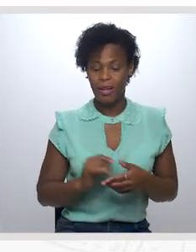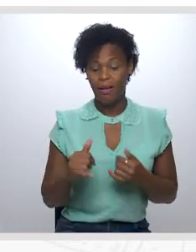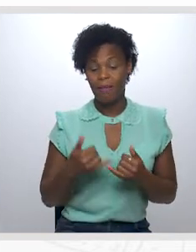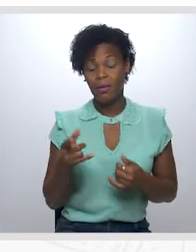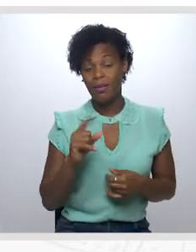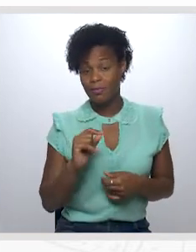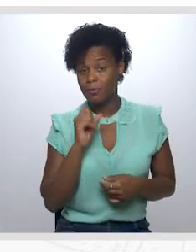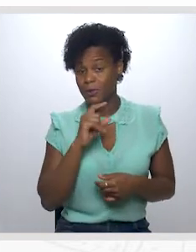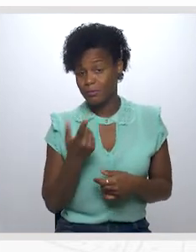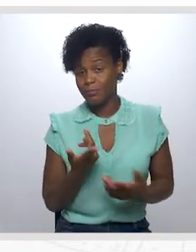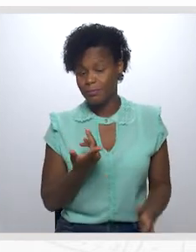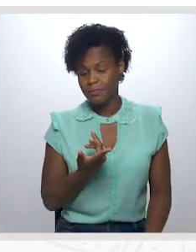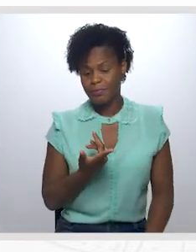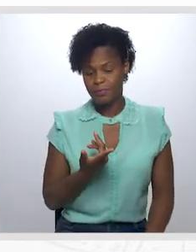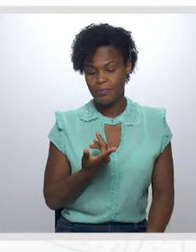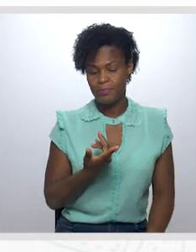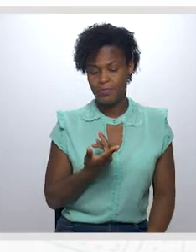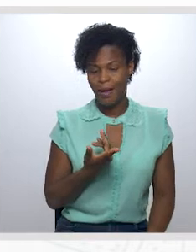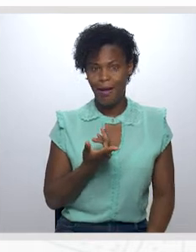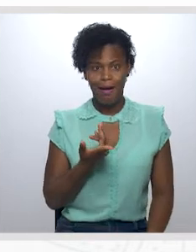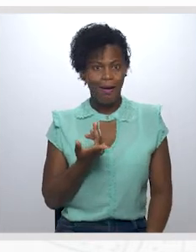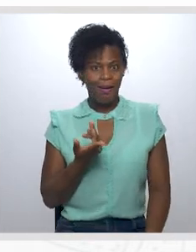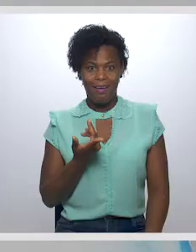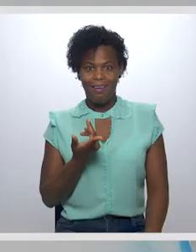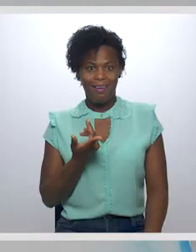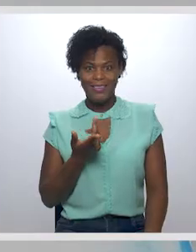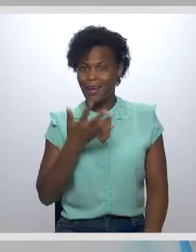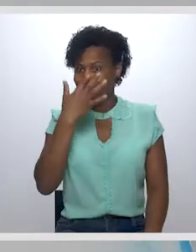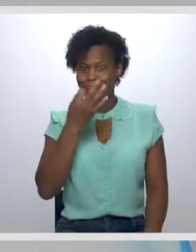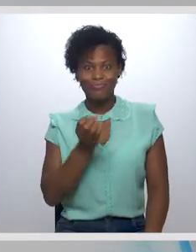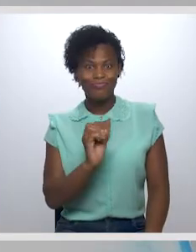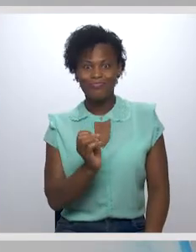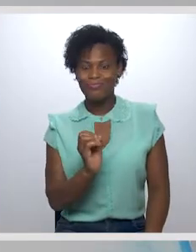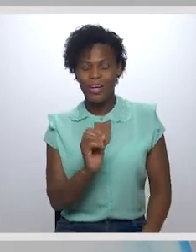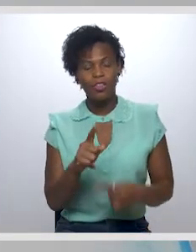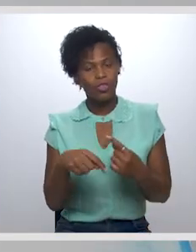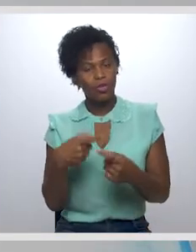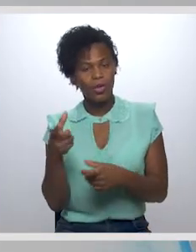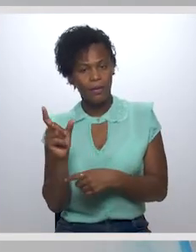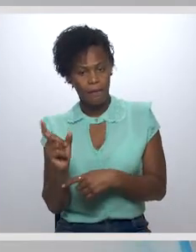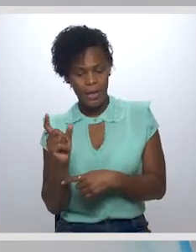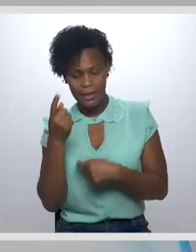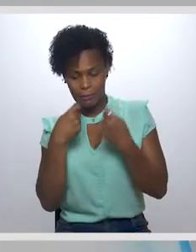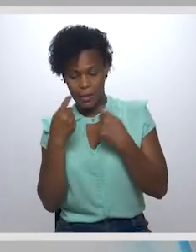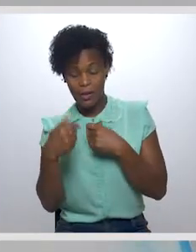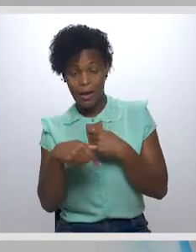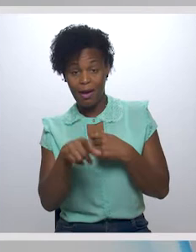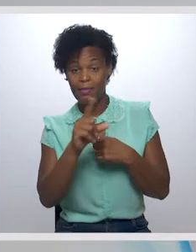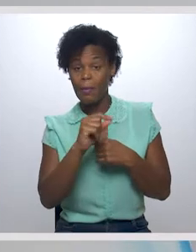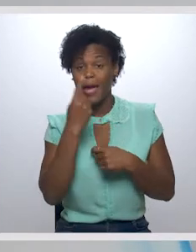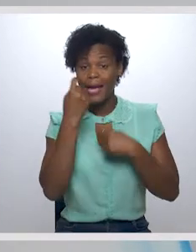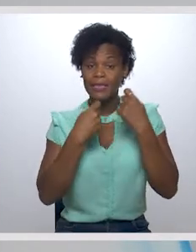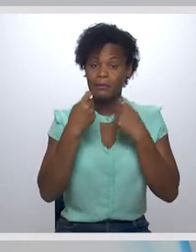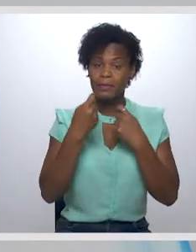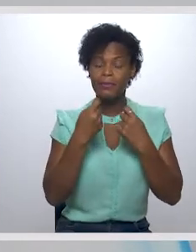Et aussi, c'est incroyable. Il peut y avoir encore d'autres expressions qui expriment